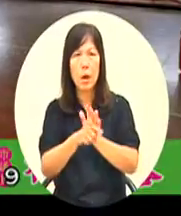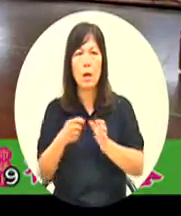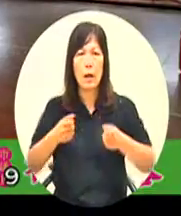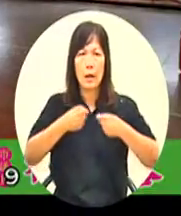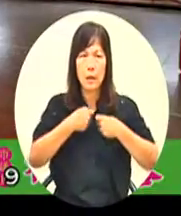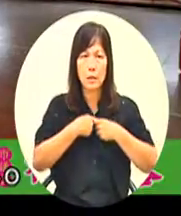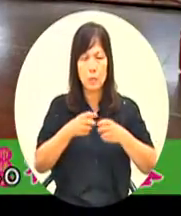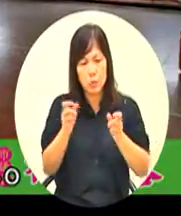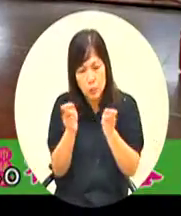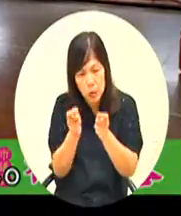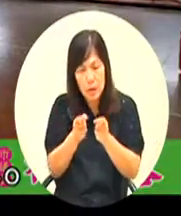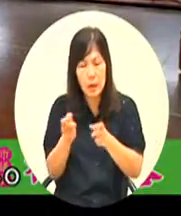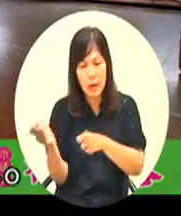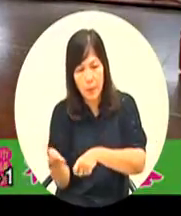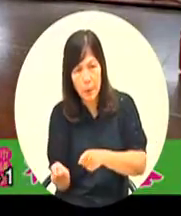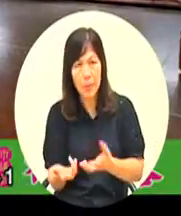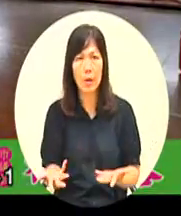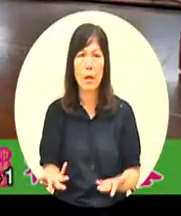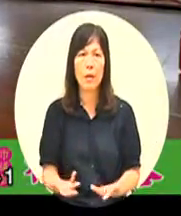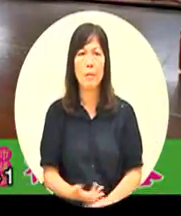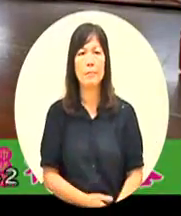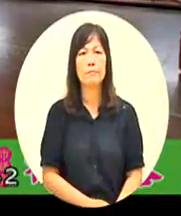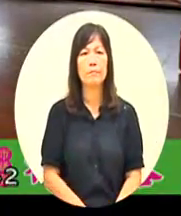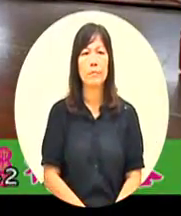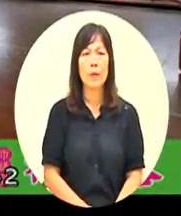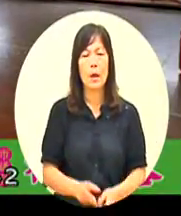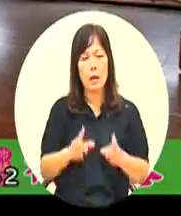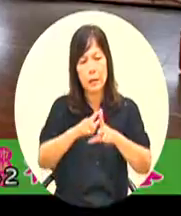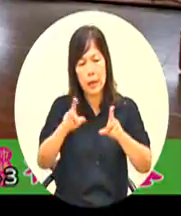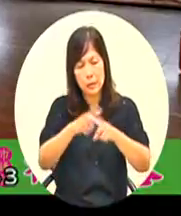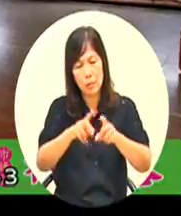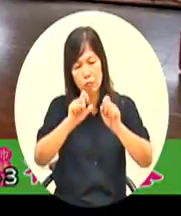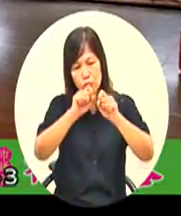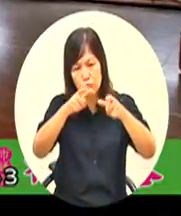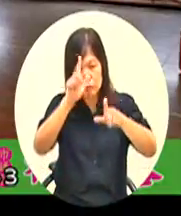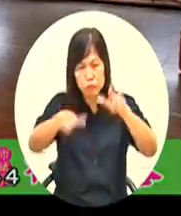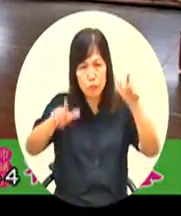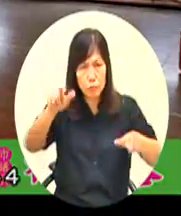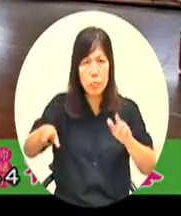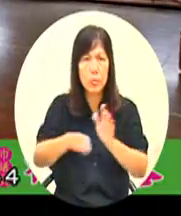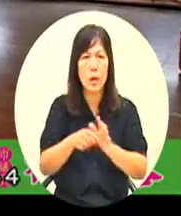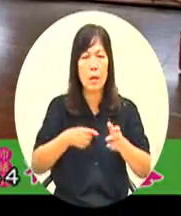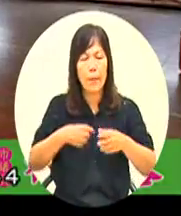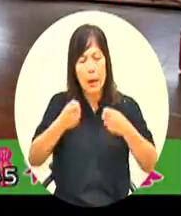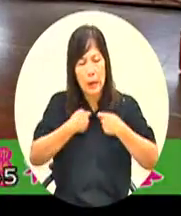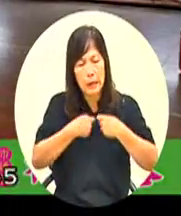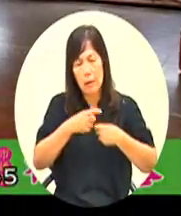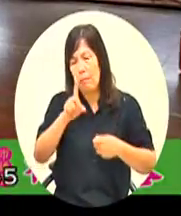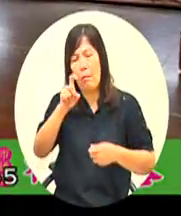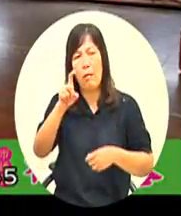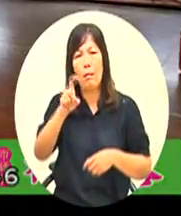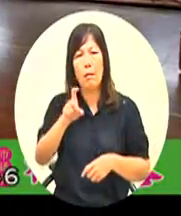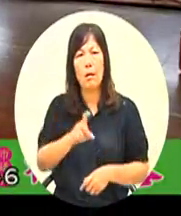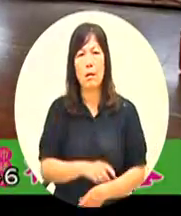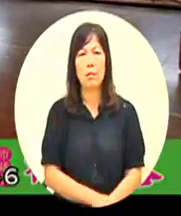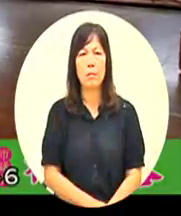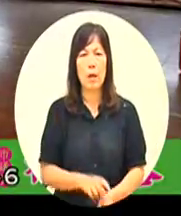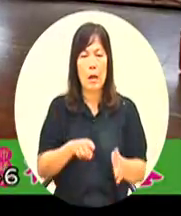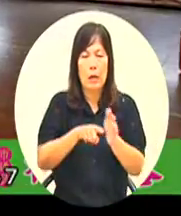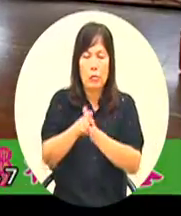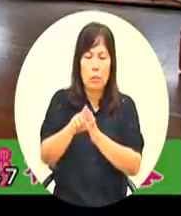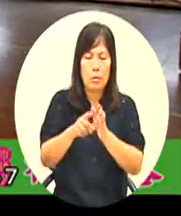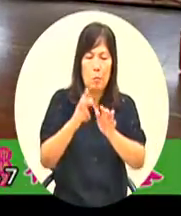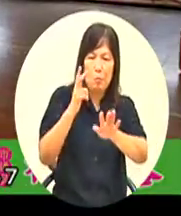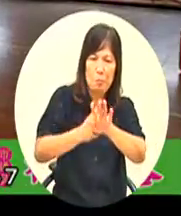短杆的时候，它大小不同，没有办法练习短杆的专用战